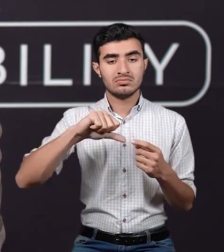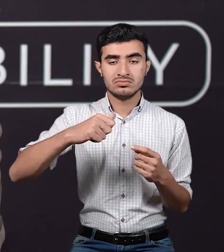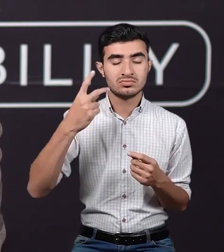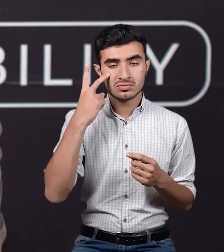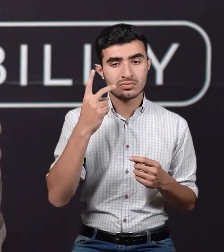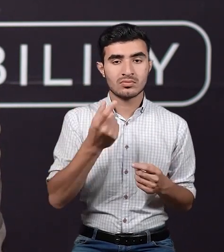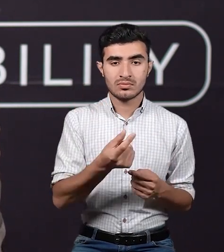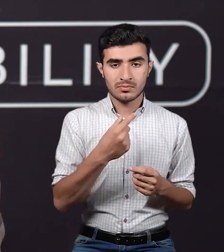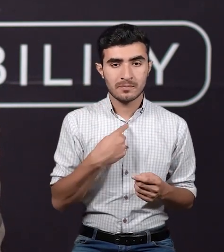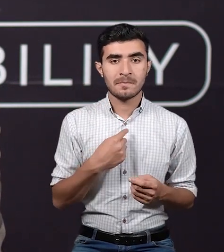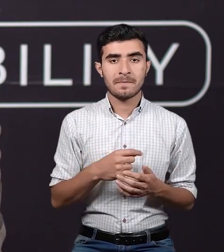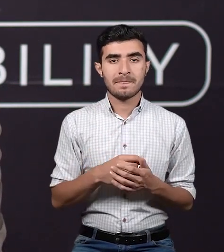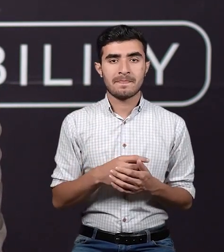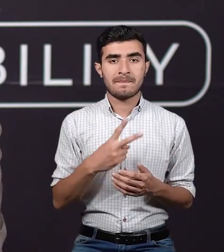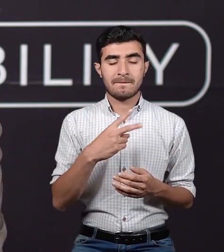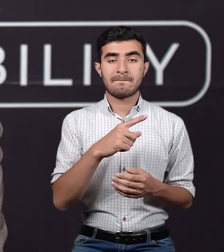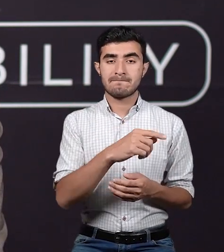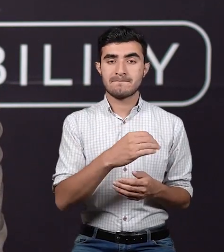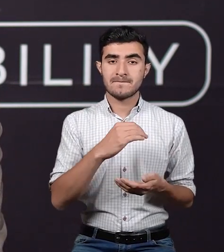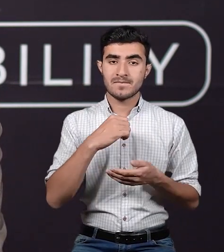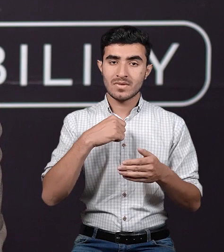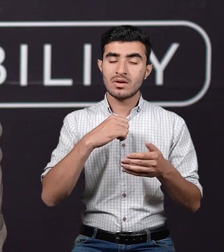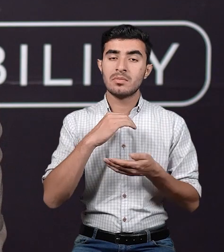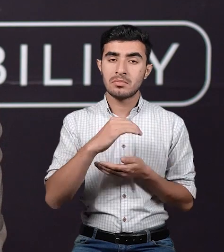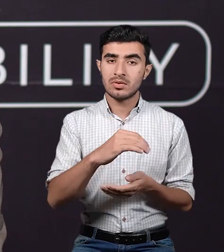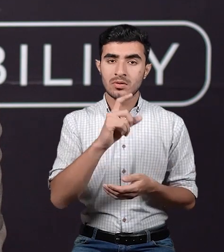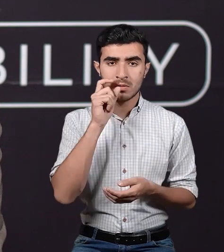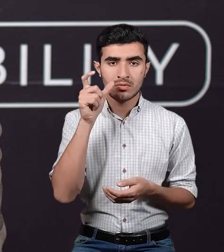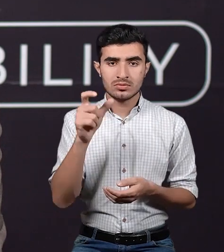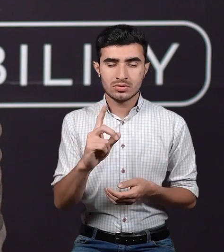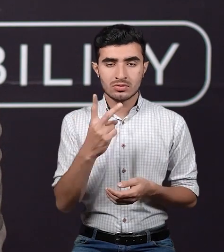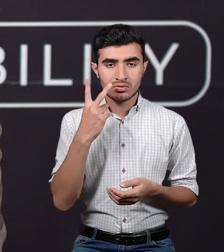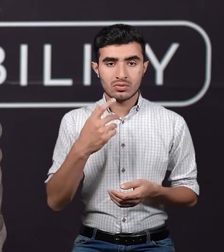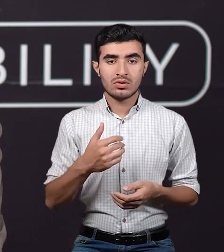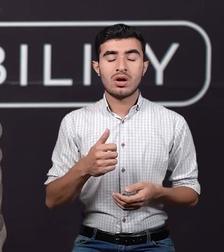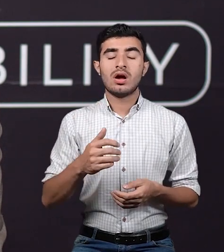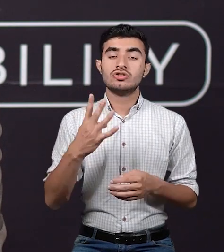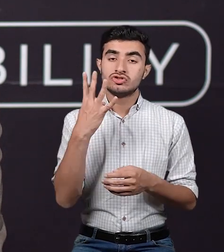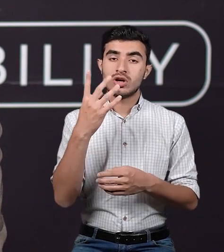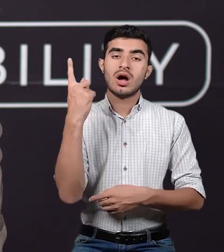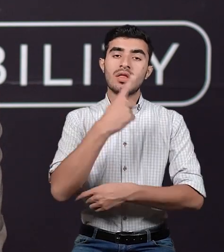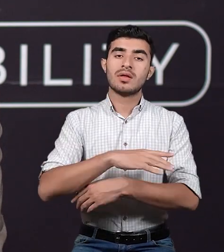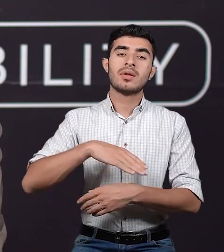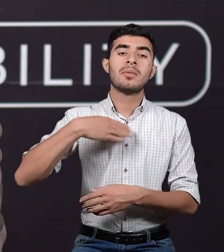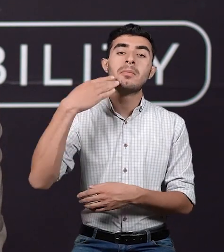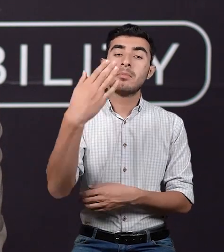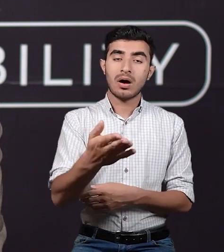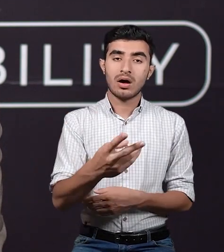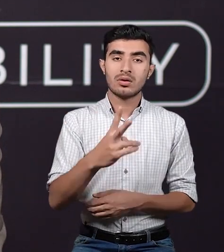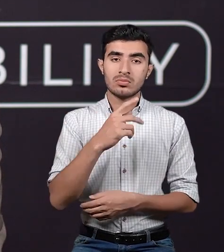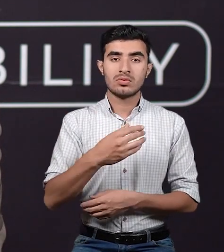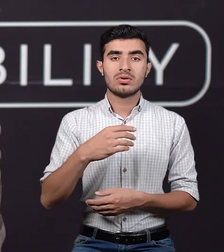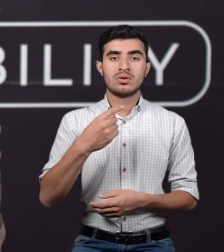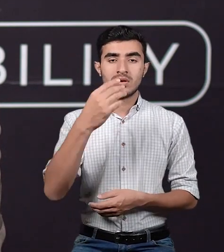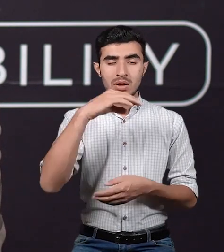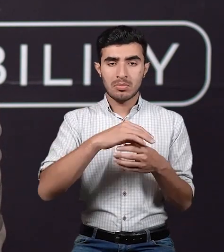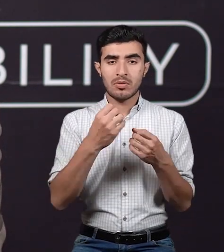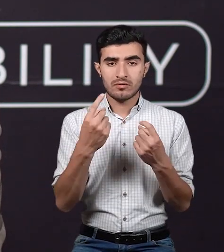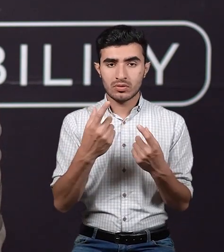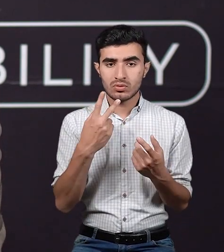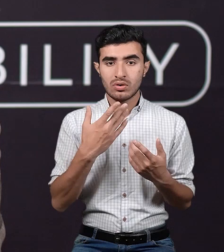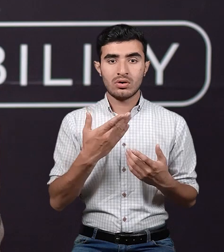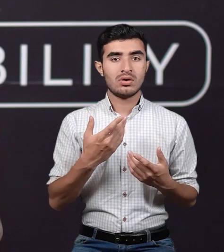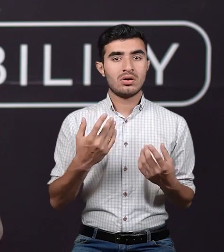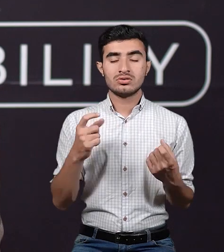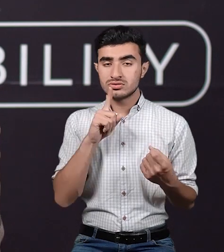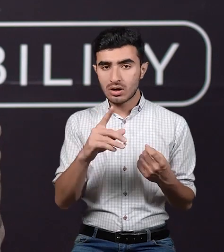کیا رسپانس دیتے ہیں۔ بیٹے نے 4 دن بعد آج اپنے باپ کے بارے میں کوئی بہتری کی خبر سنی تو اس کو